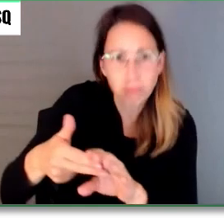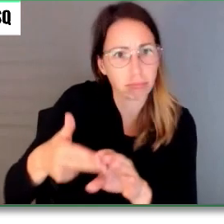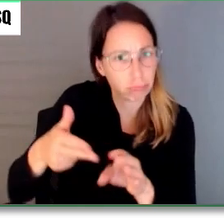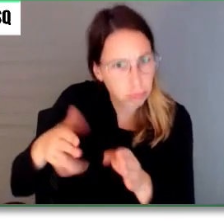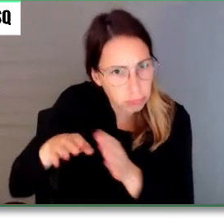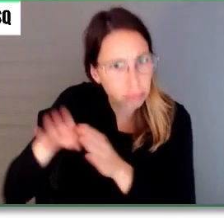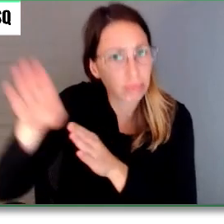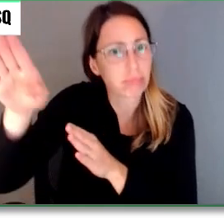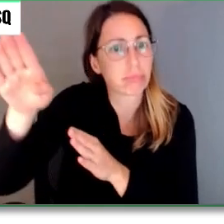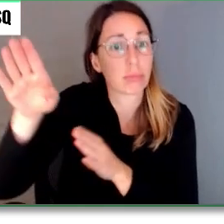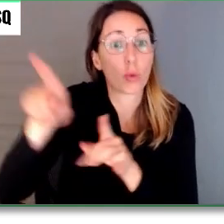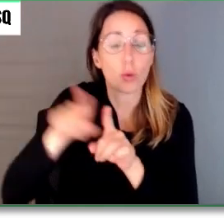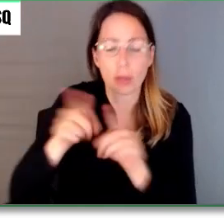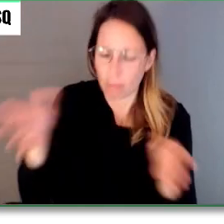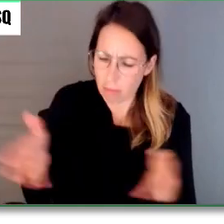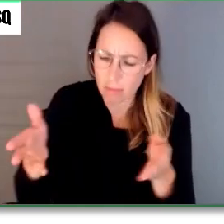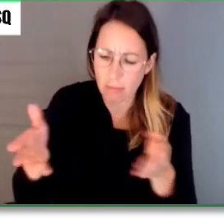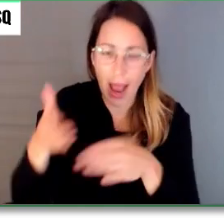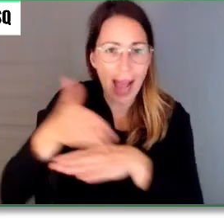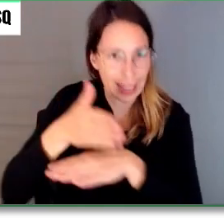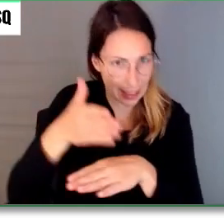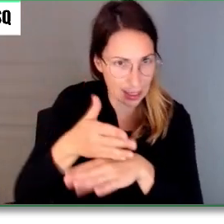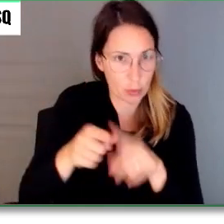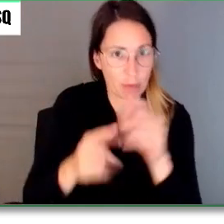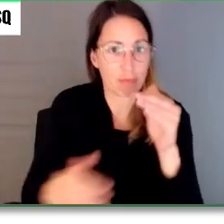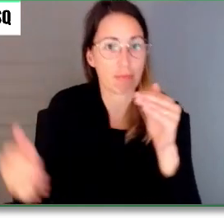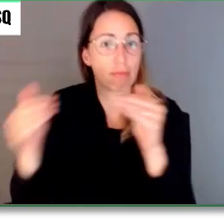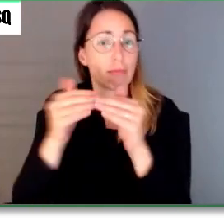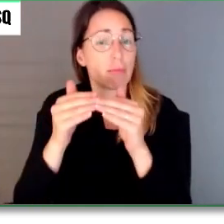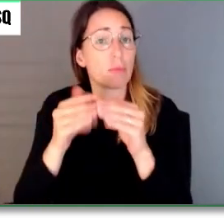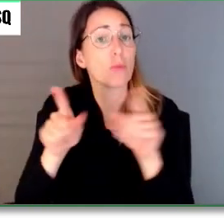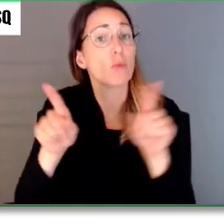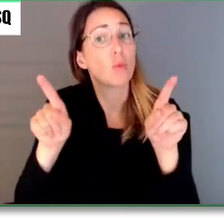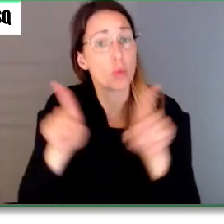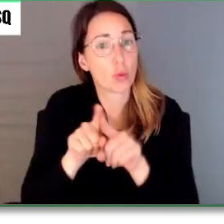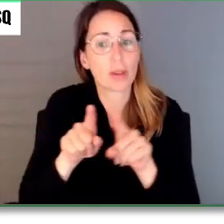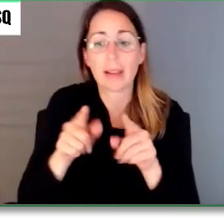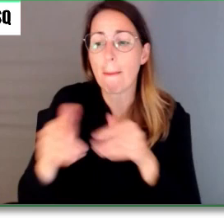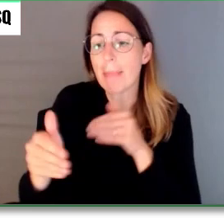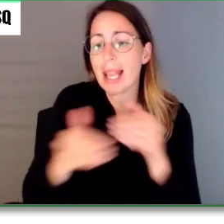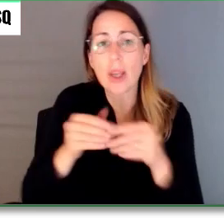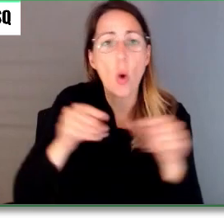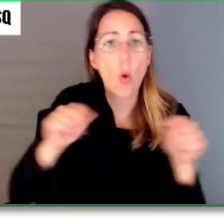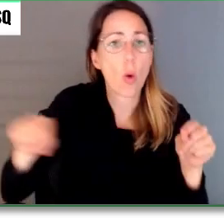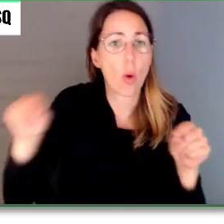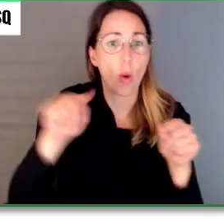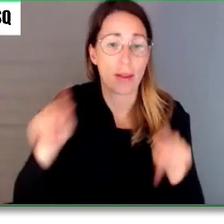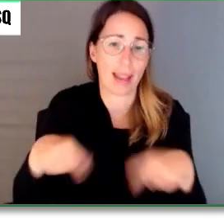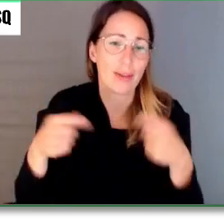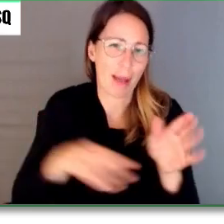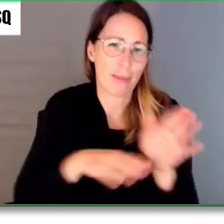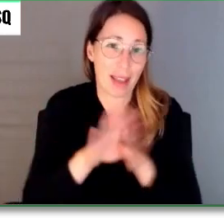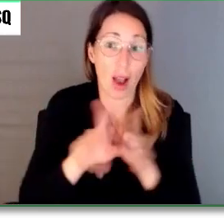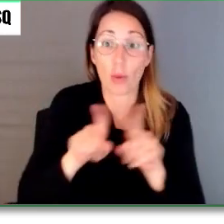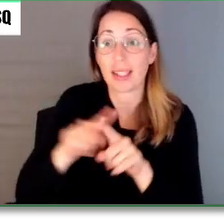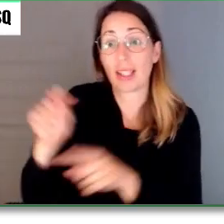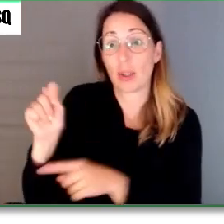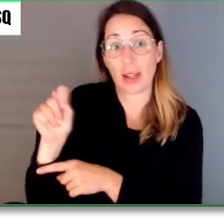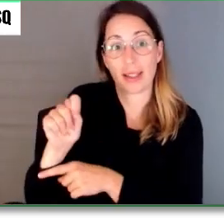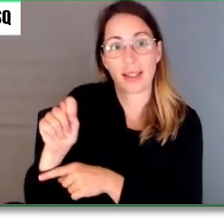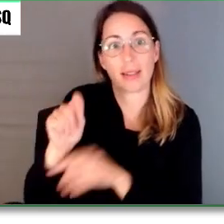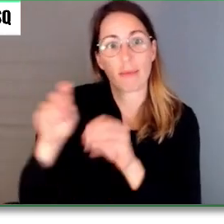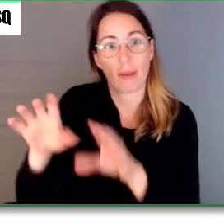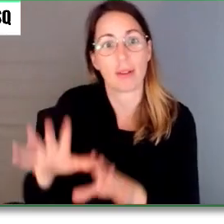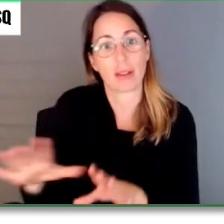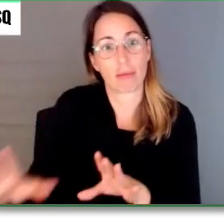et l'inclusion améliorée dans le milieu naturel. Et Tracy est professeur associé à la gestion du tourisme